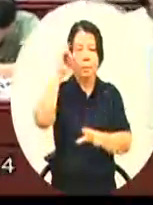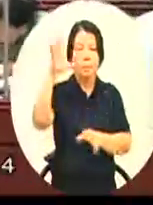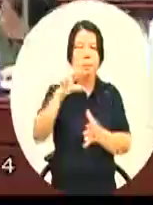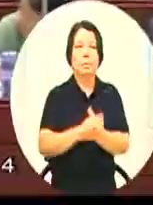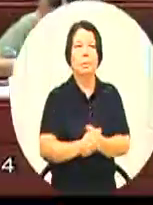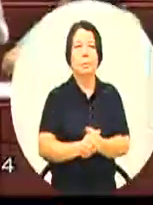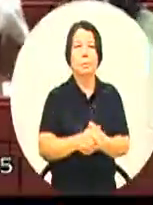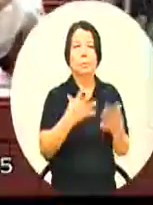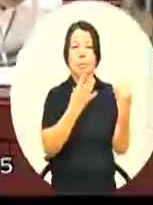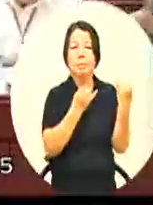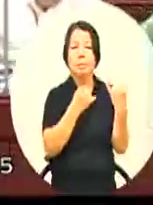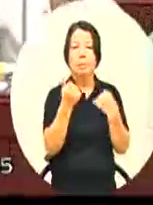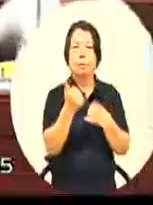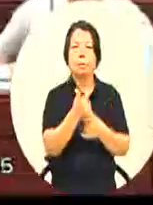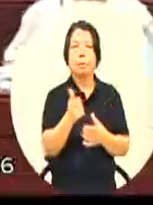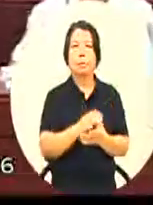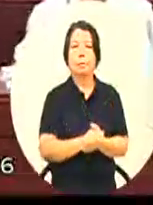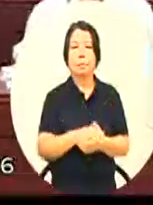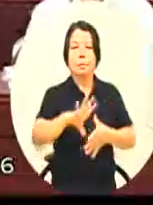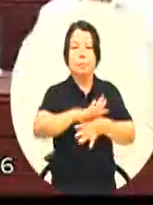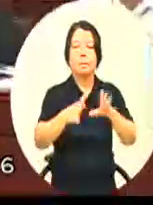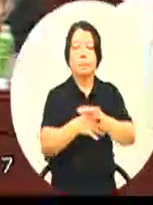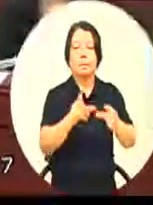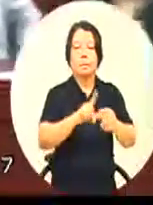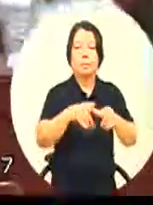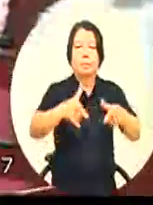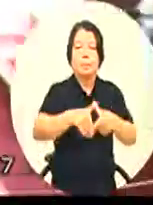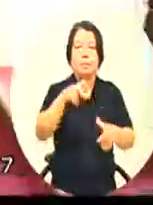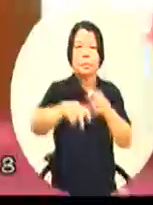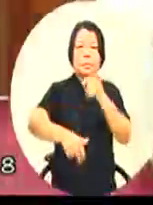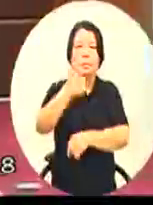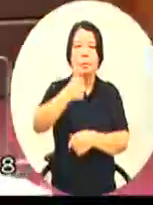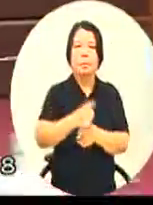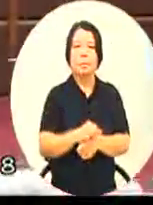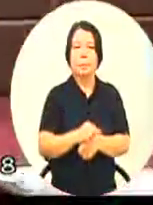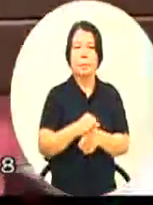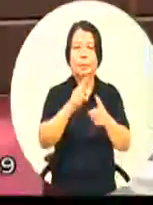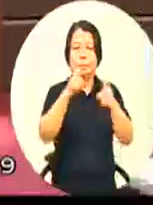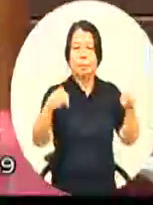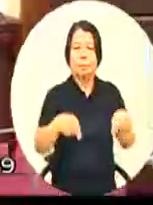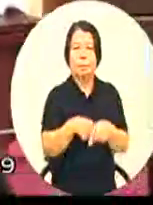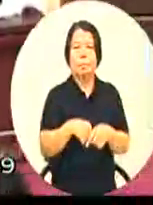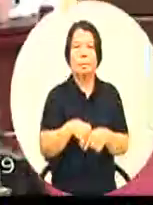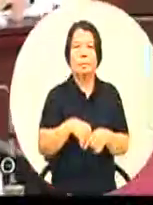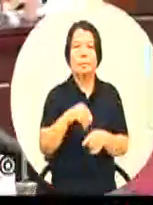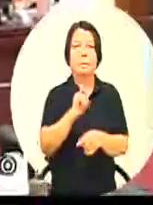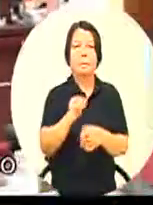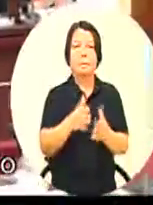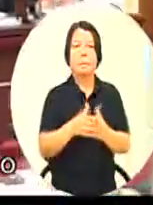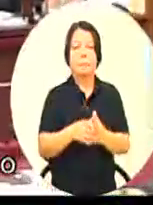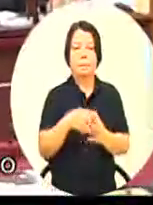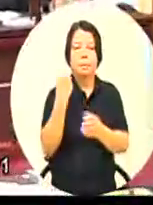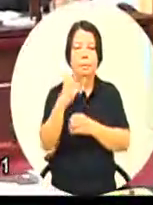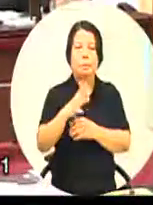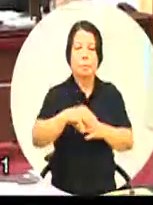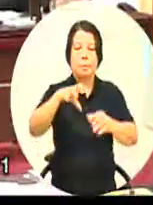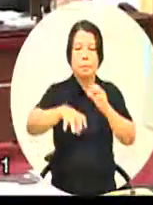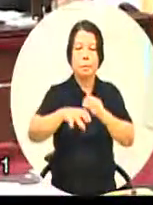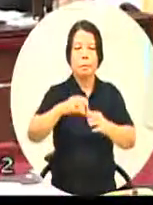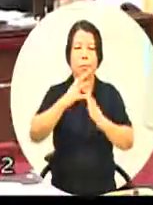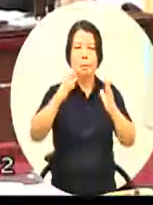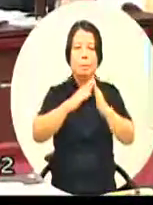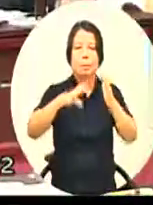小辅咒，文化中心处长张金林，还有美术馆新任的馆长李玉林。